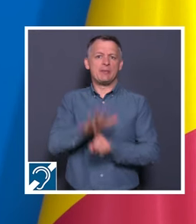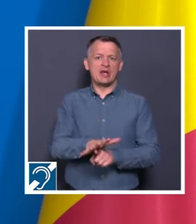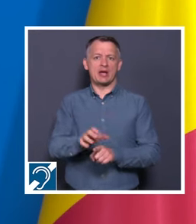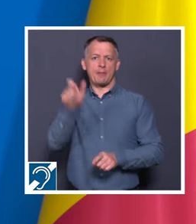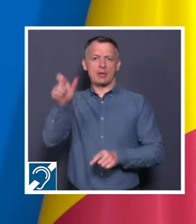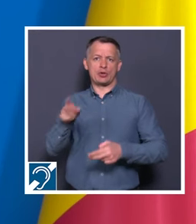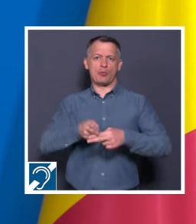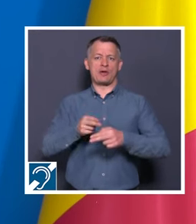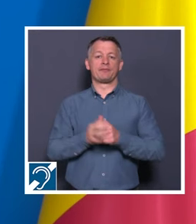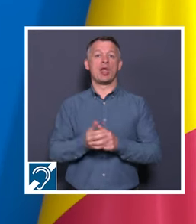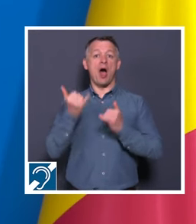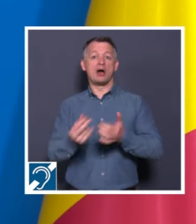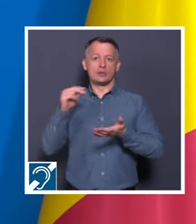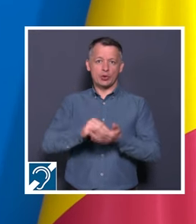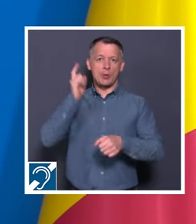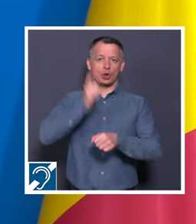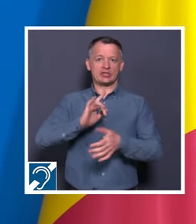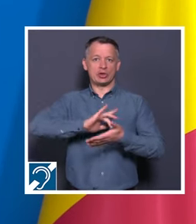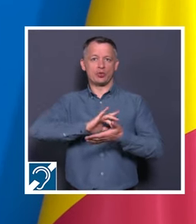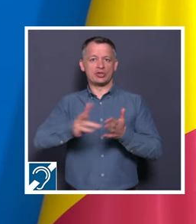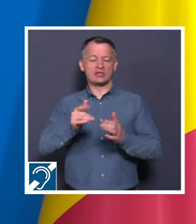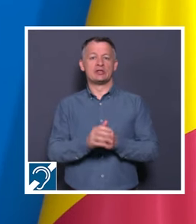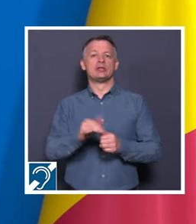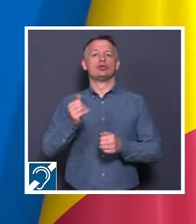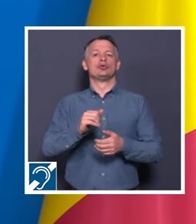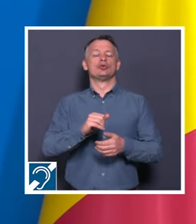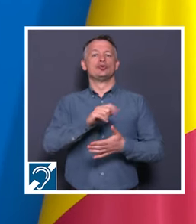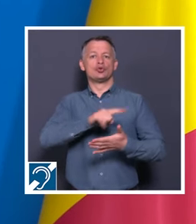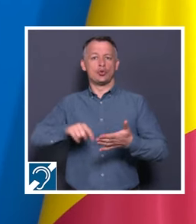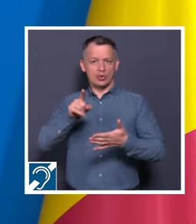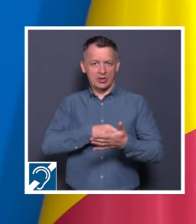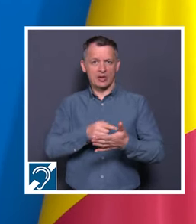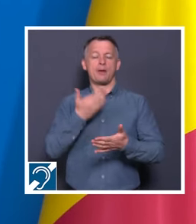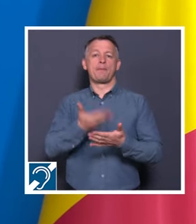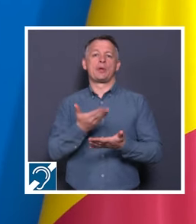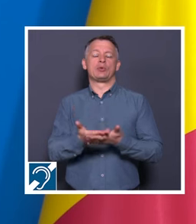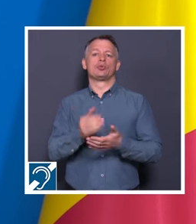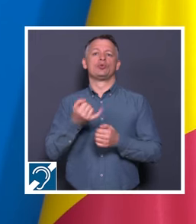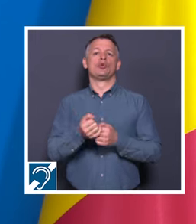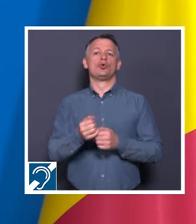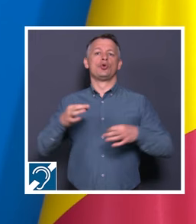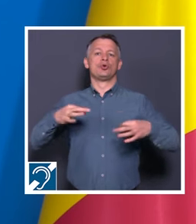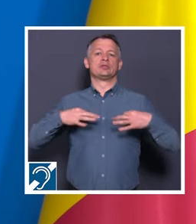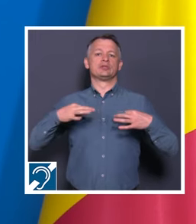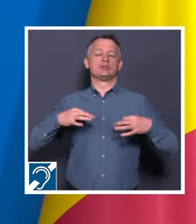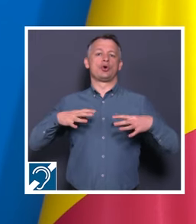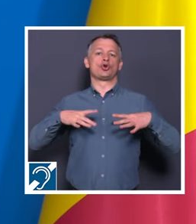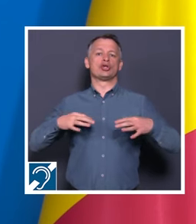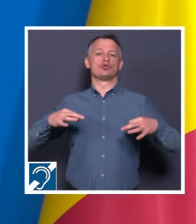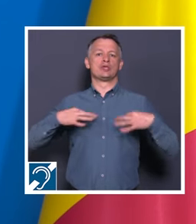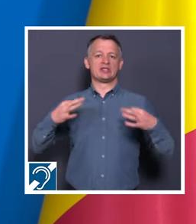Introducem azi, prin ordonanță de urgență, scutirea de la plata contribuției sociale pentru indemnizațiile de concediu medical în